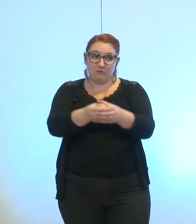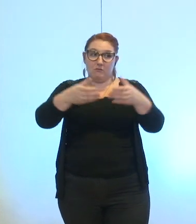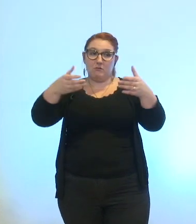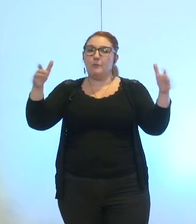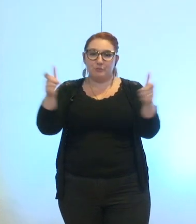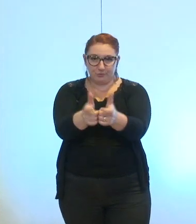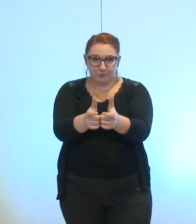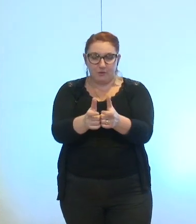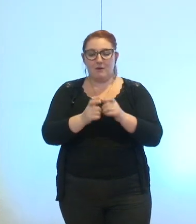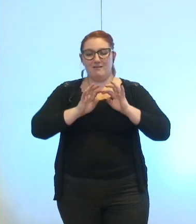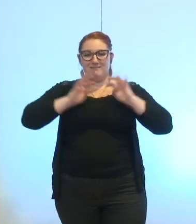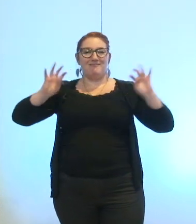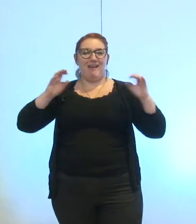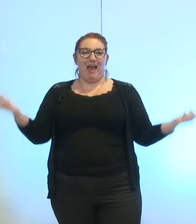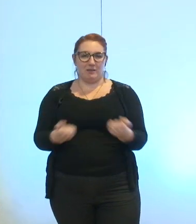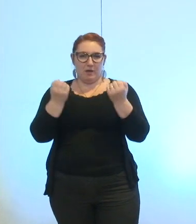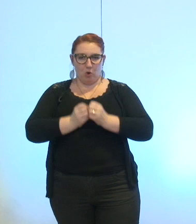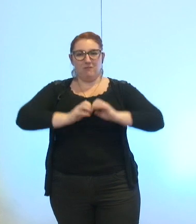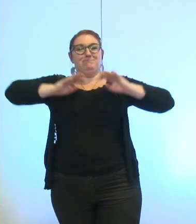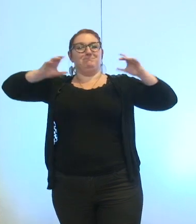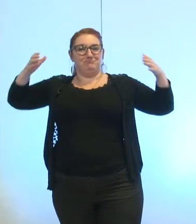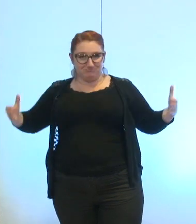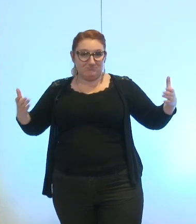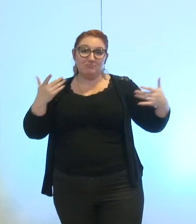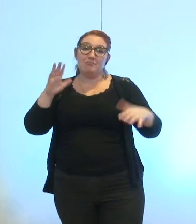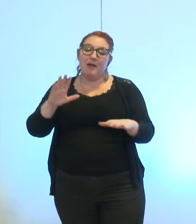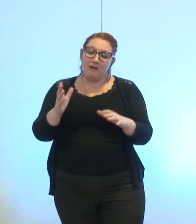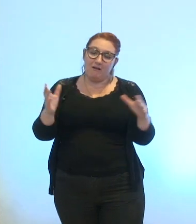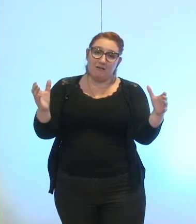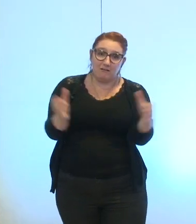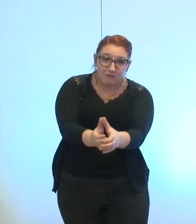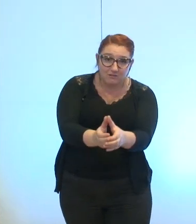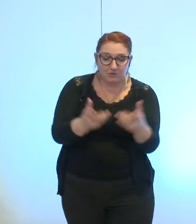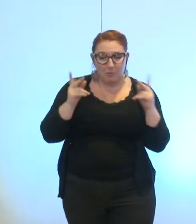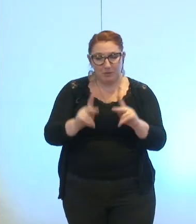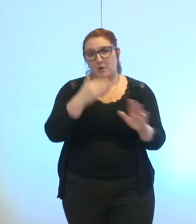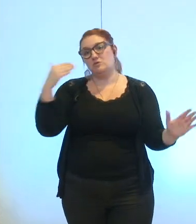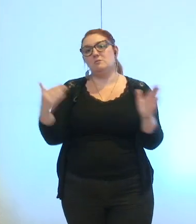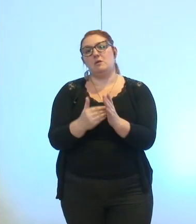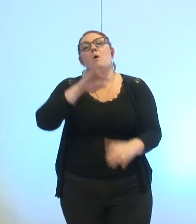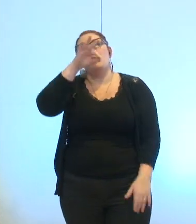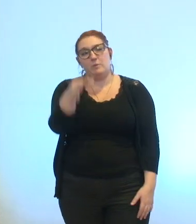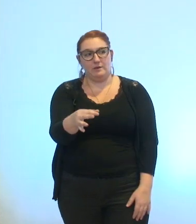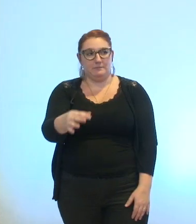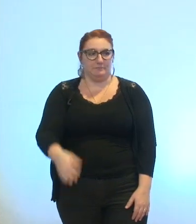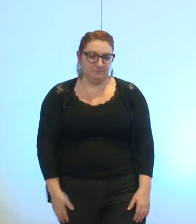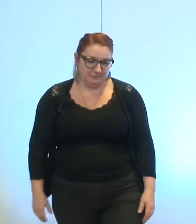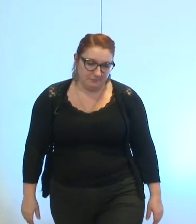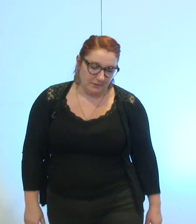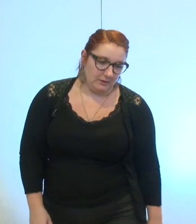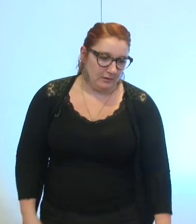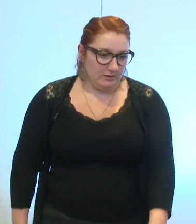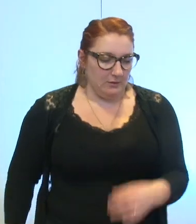ok mais est-ce qu'on fait pas une meilleure pédagogie avec moins d'enfants oui première chose